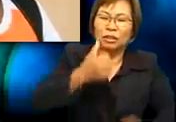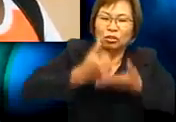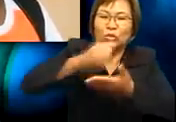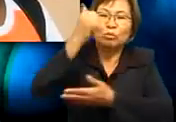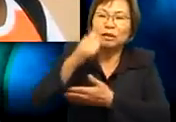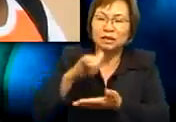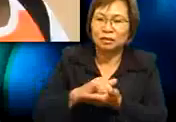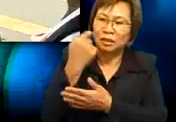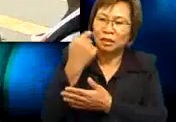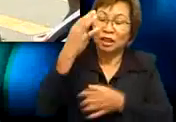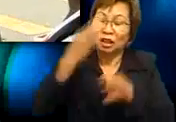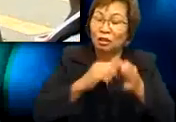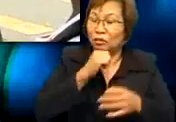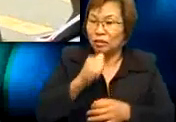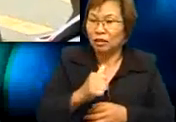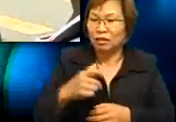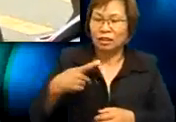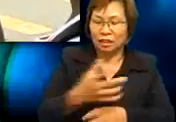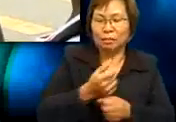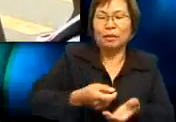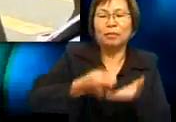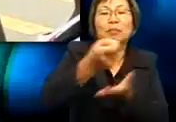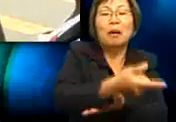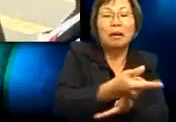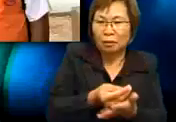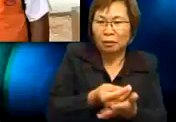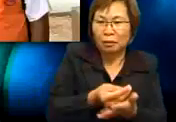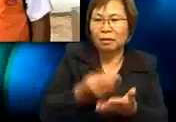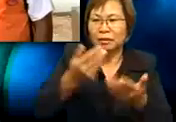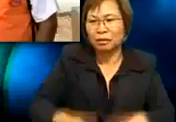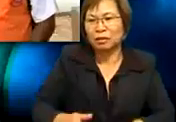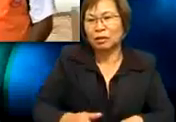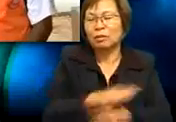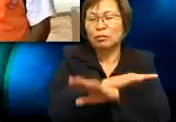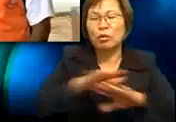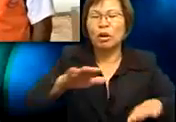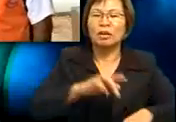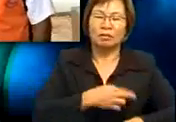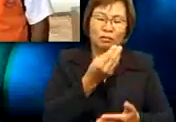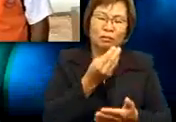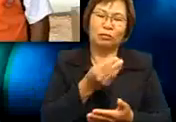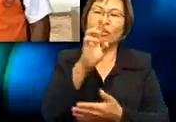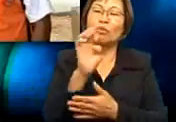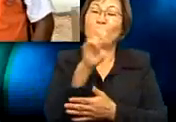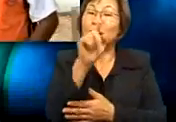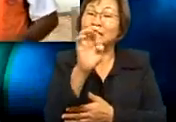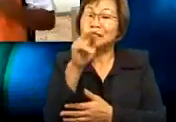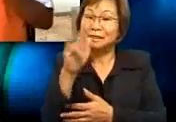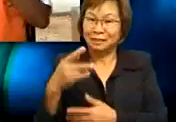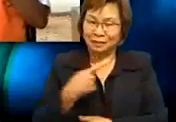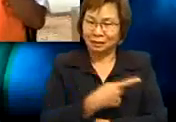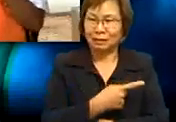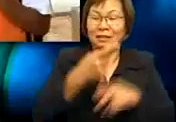Menyesallah tak tolong makcik tadi. Kalau tak, dah dapat upah. Alah, dah bukan rezeki kita.